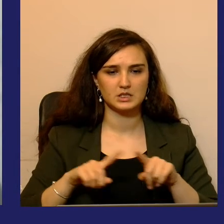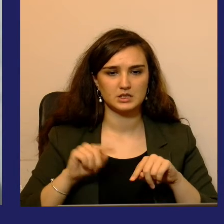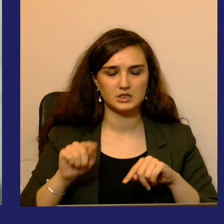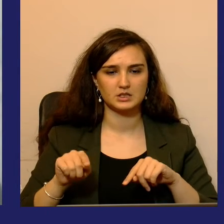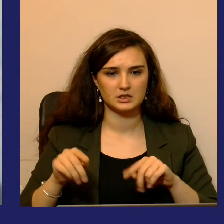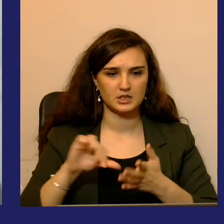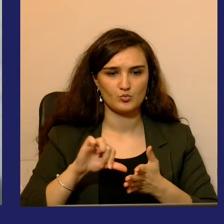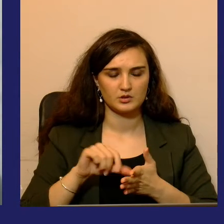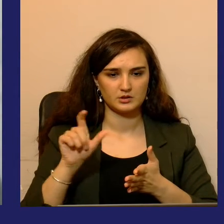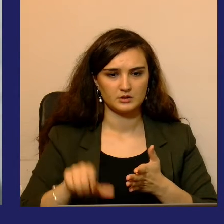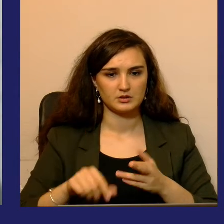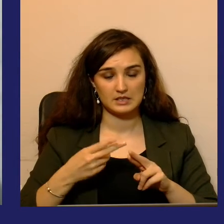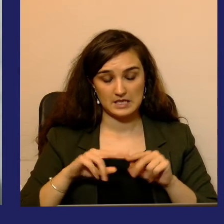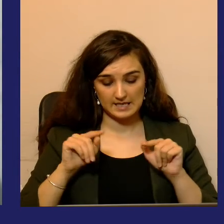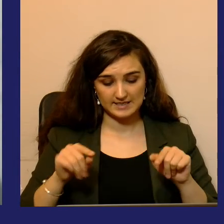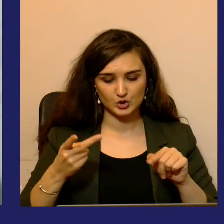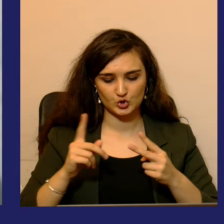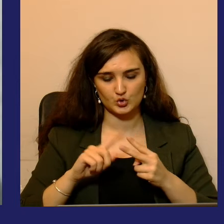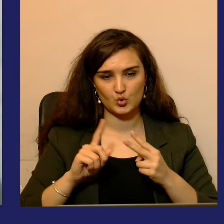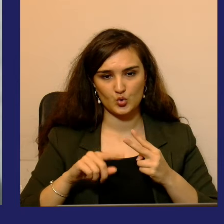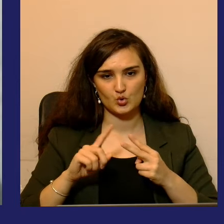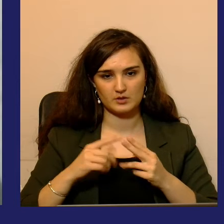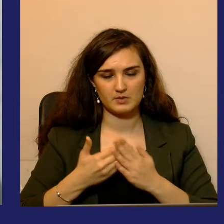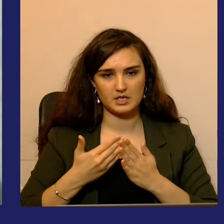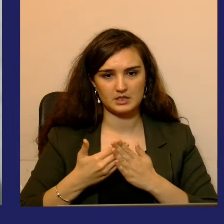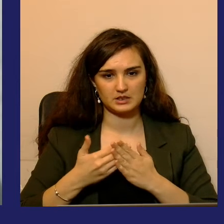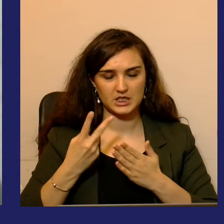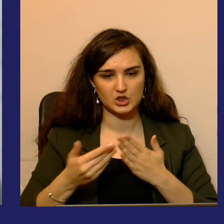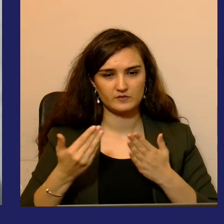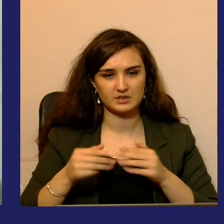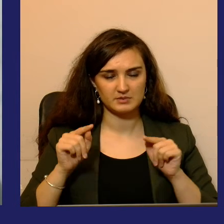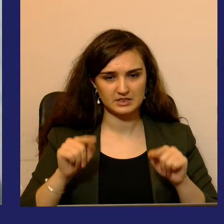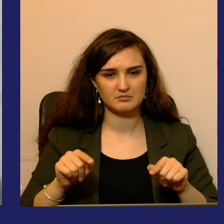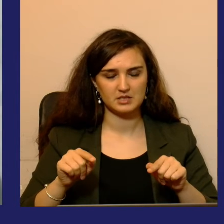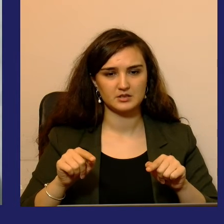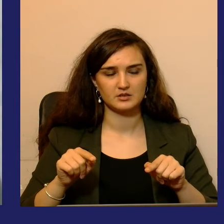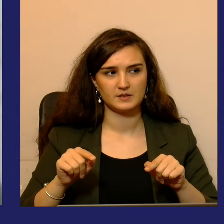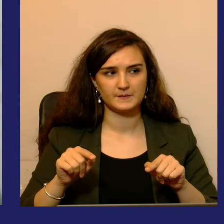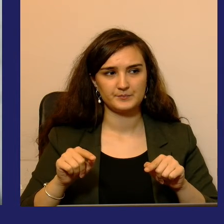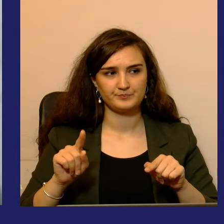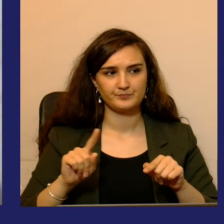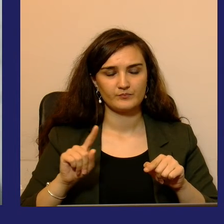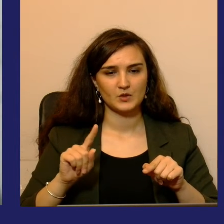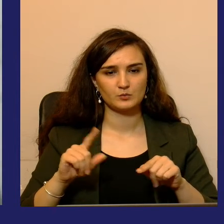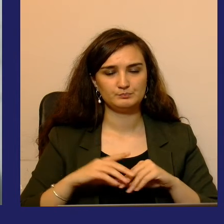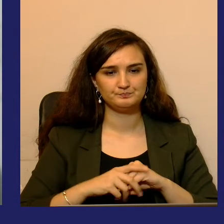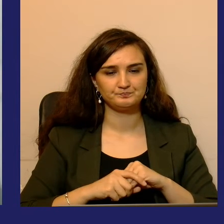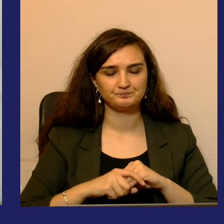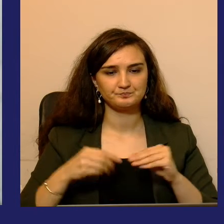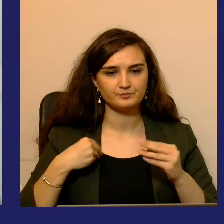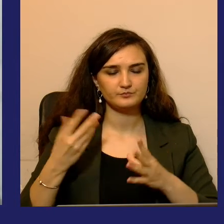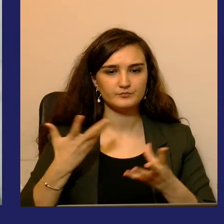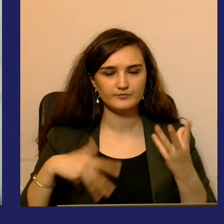ორგანიზაციას წარმოადგენს. აი ეს ორი მაგალითი აჩვენებს იმას, რომ ჩვენ